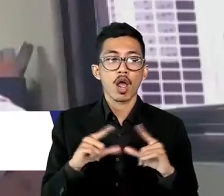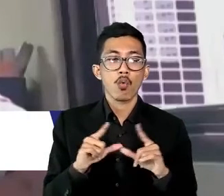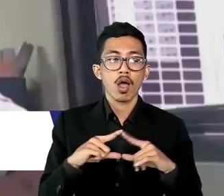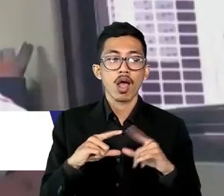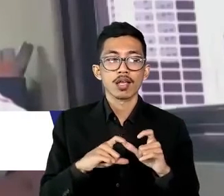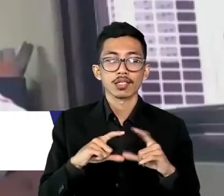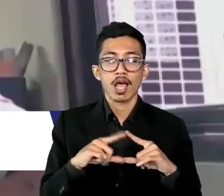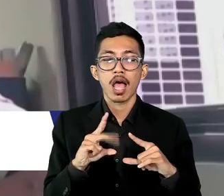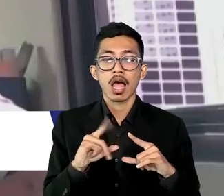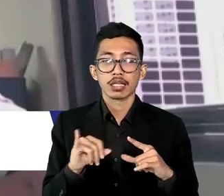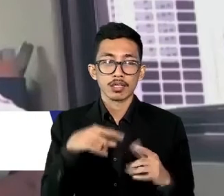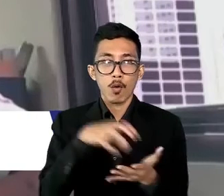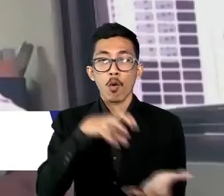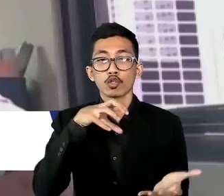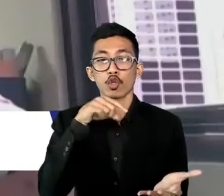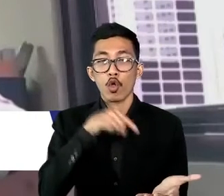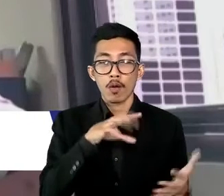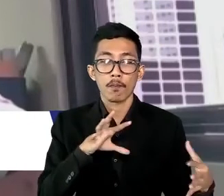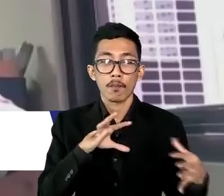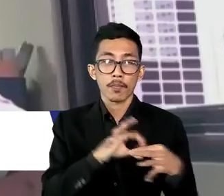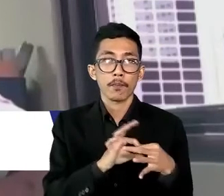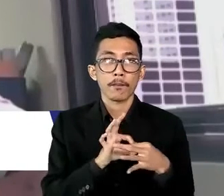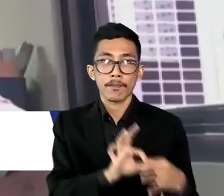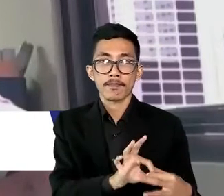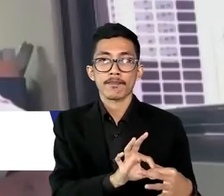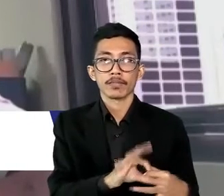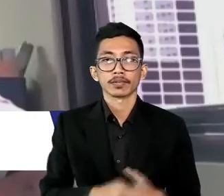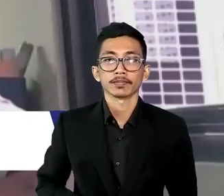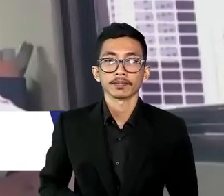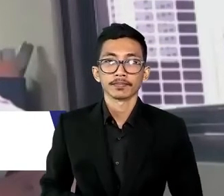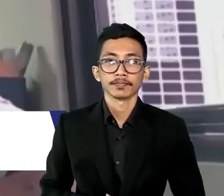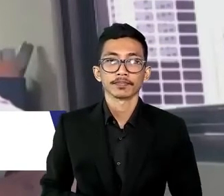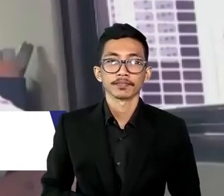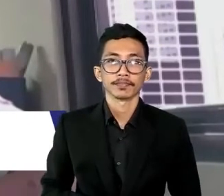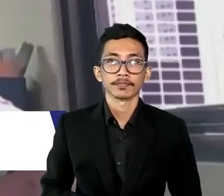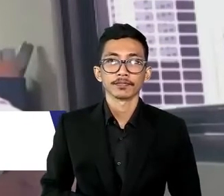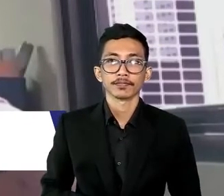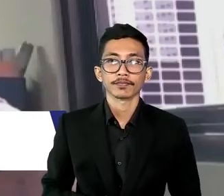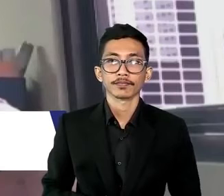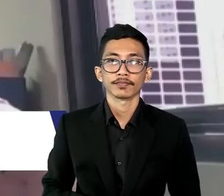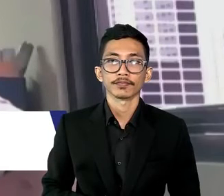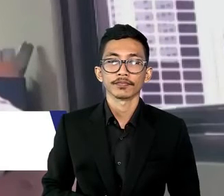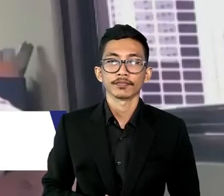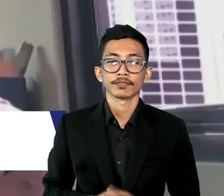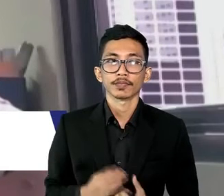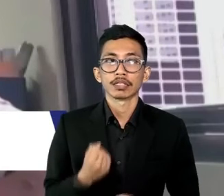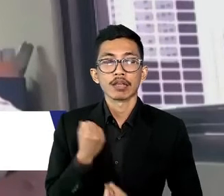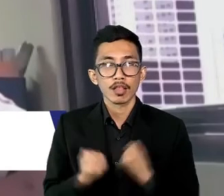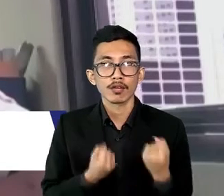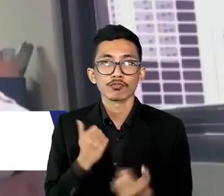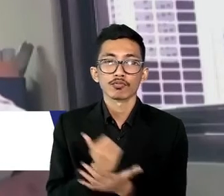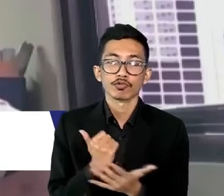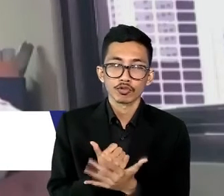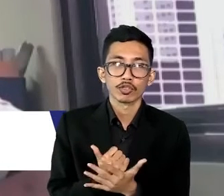posko inilah kami melakukan kolaborasi sekaligus kami di sini merencanakan kegiatan-kegiatan yang akan kami